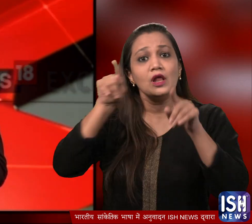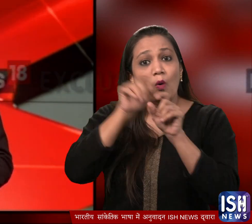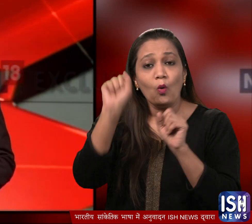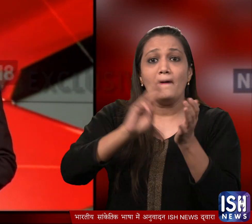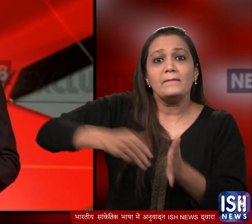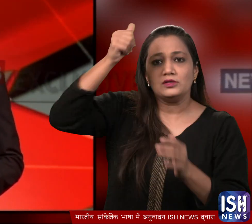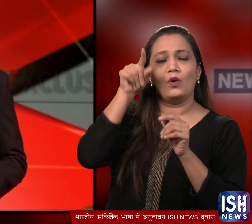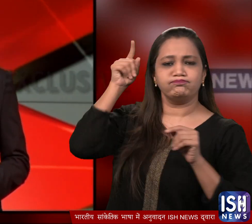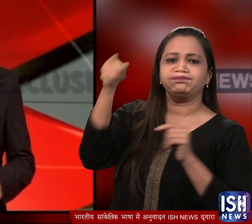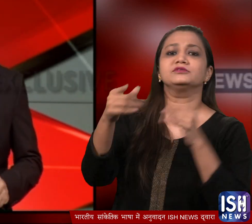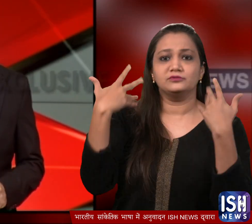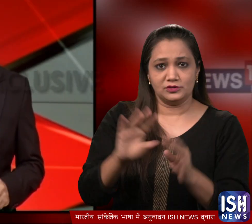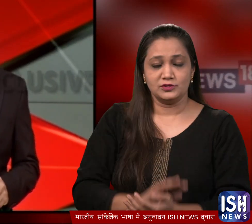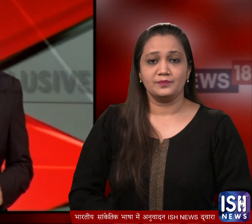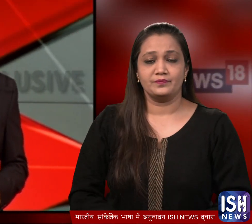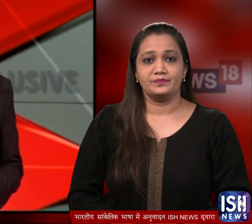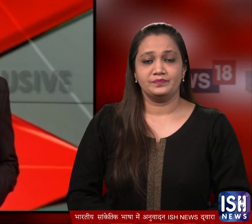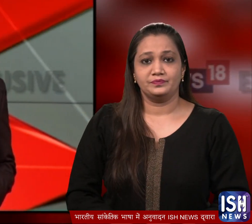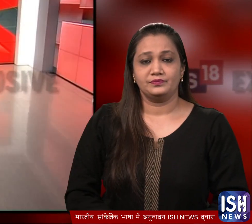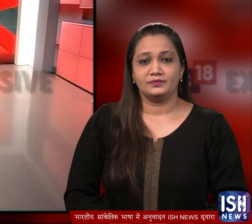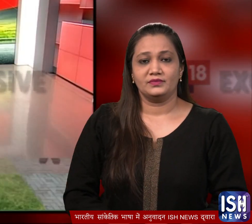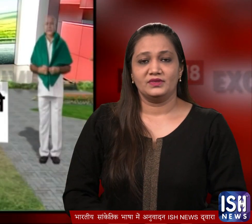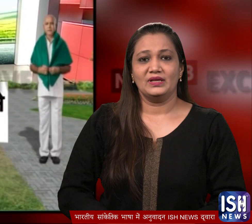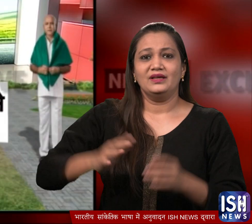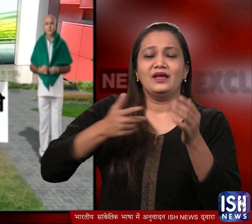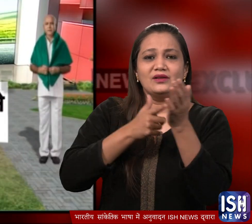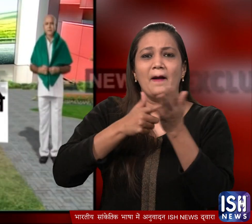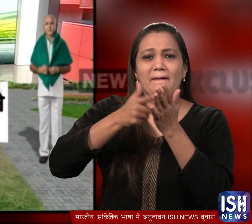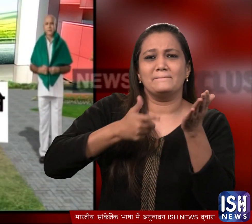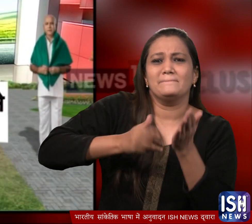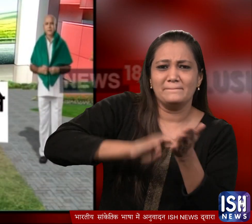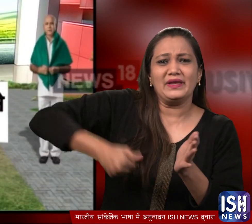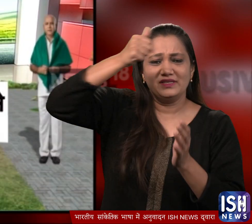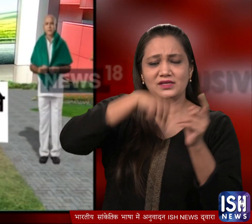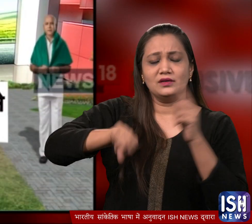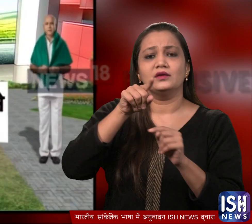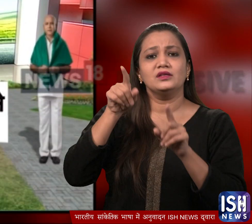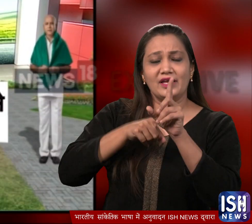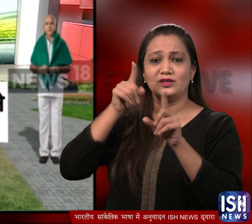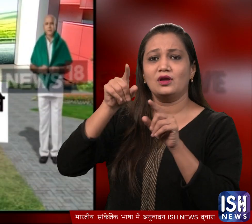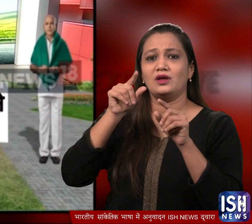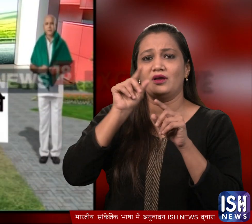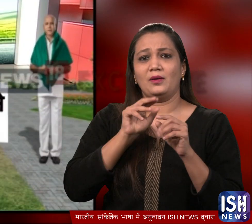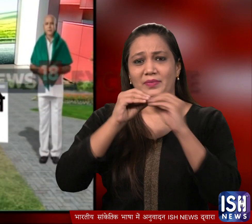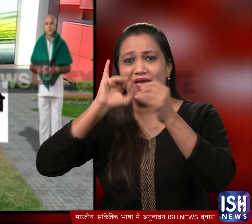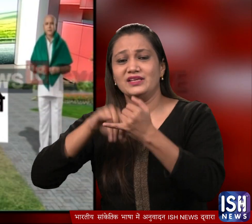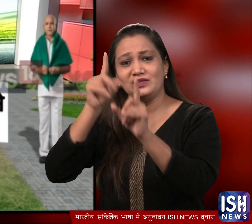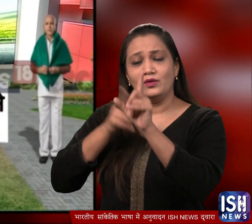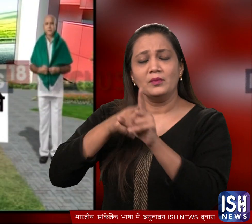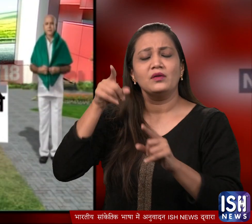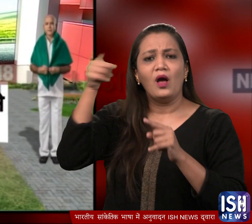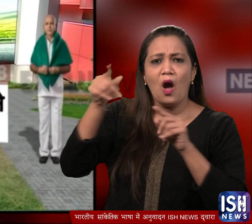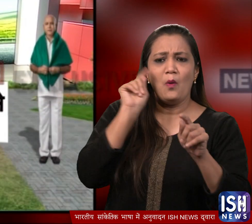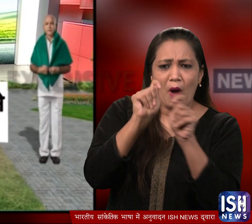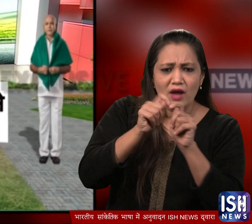के खिलाफ मोर्चा खोल दिया है। News18.com की रिपोर्ट है कि ग्रामीण विकास मंत्री के.एस. ईश्वरप्पा ने मुख्यमंत्री बी.एस. येडियुरप्पा पर